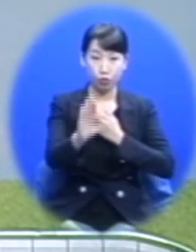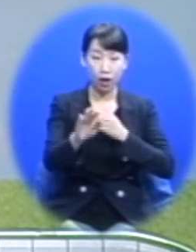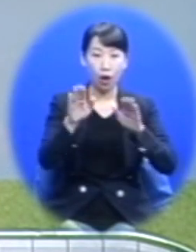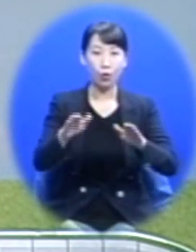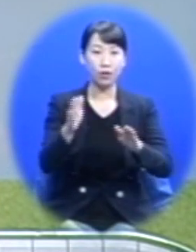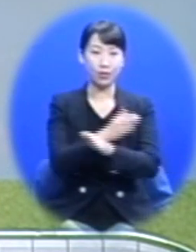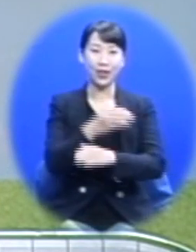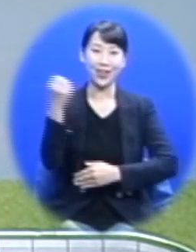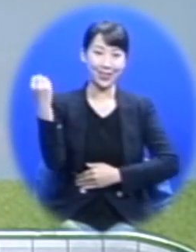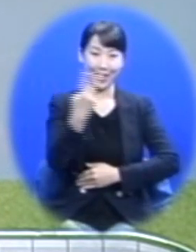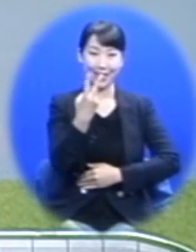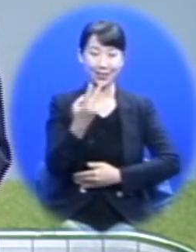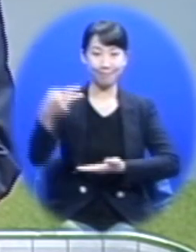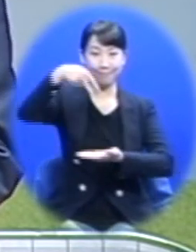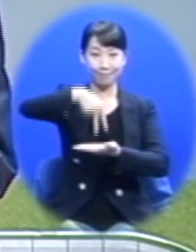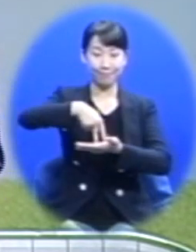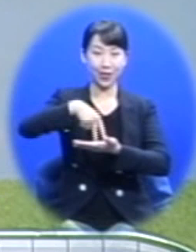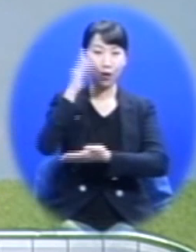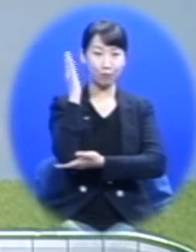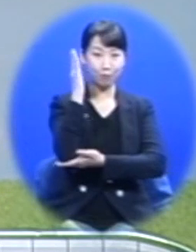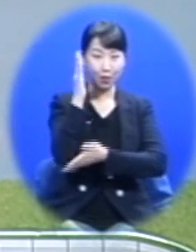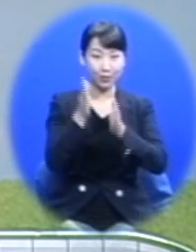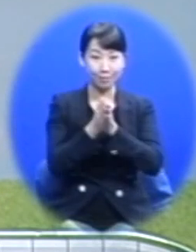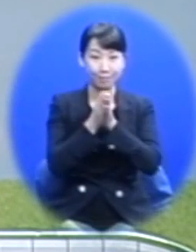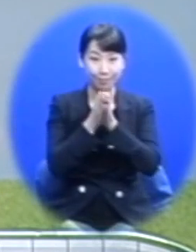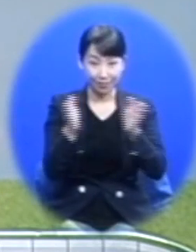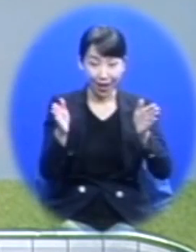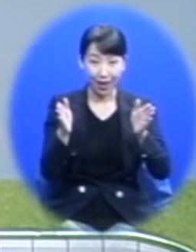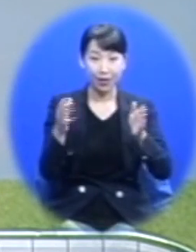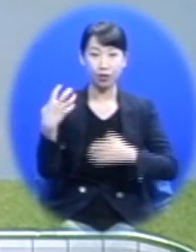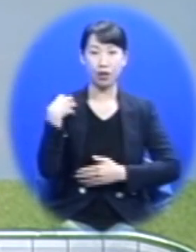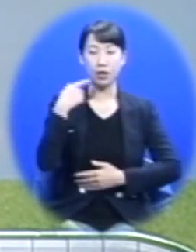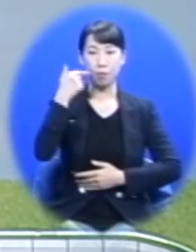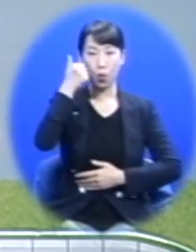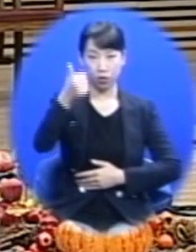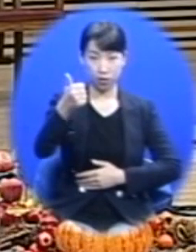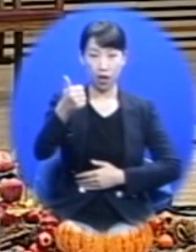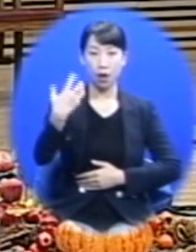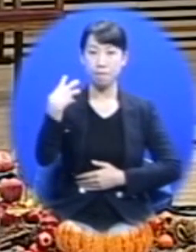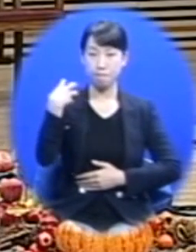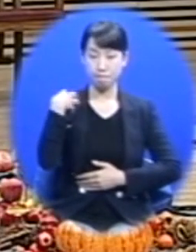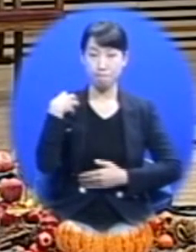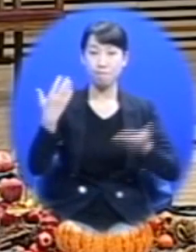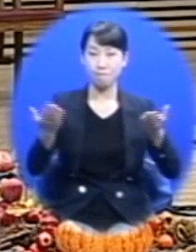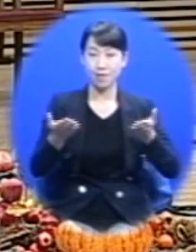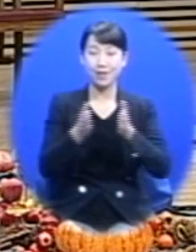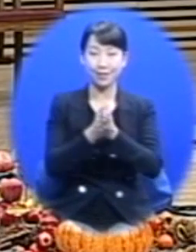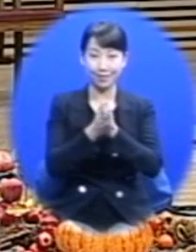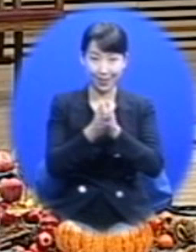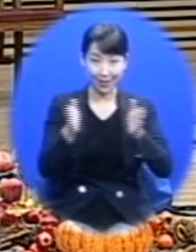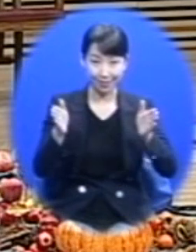교회 설교를 시작하고 또 담임 목사로서의 역할을 시작을 하게 됩니다.